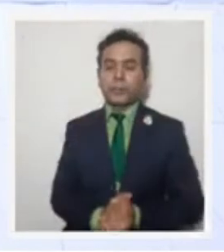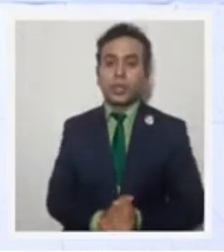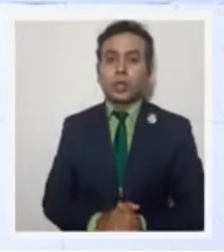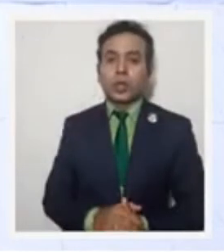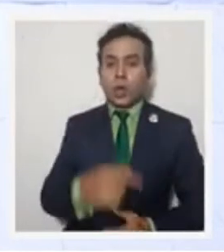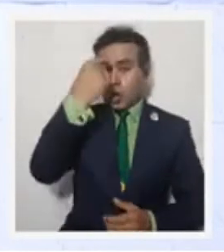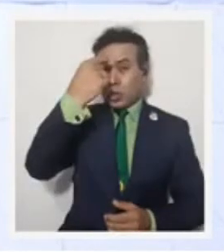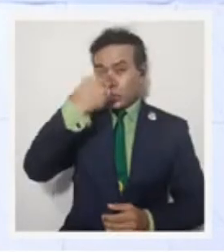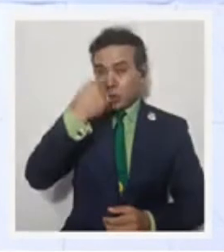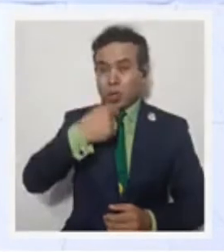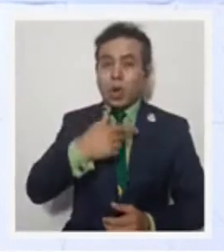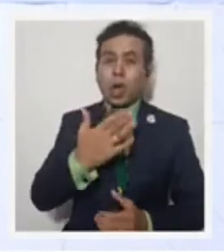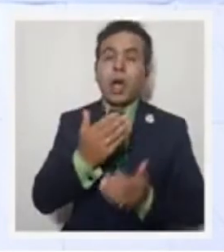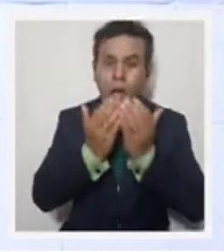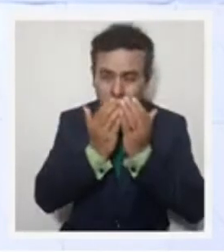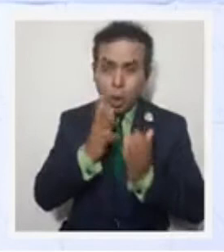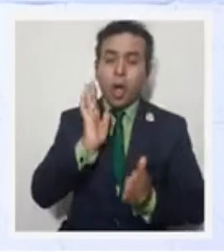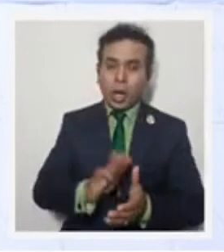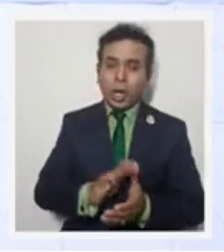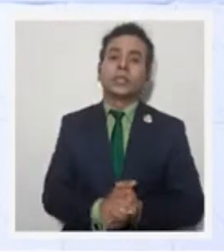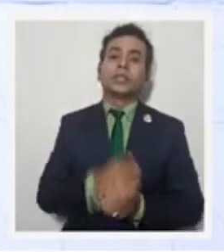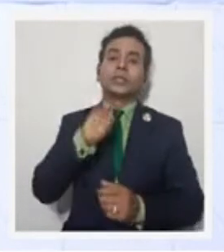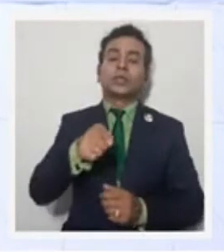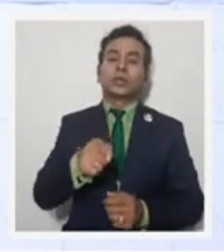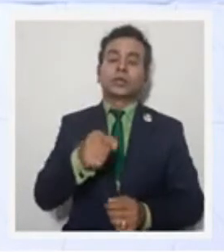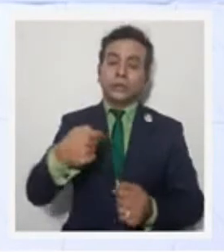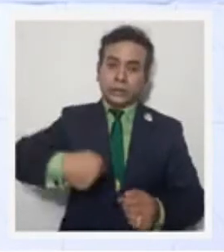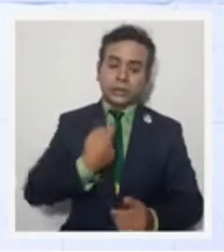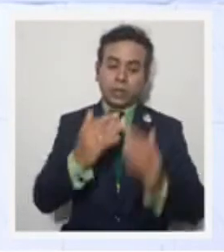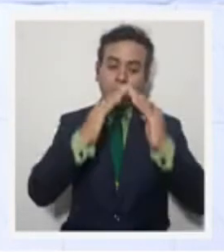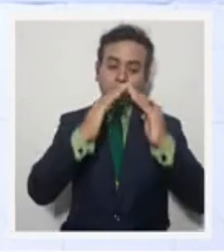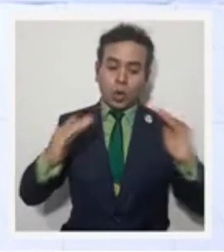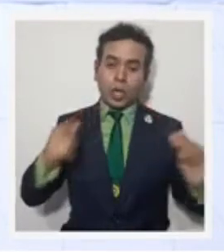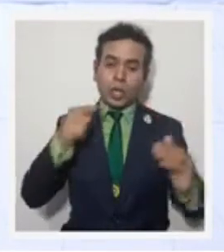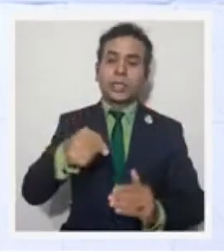নিরাপদ। সর্দি কাশি হলে এবং আপনারা